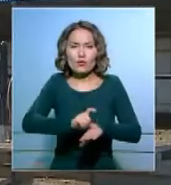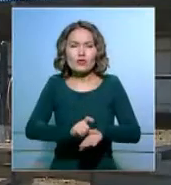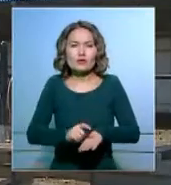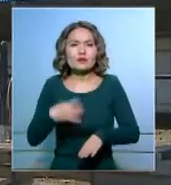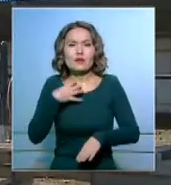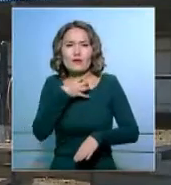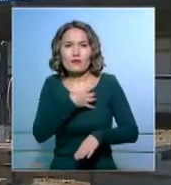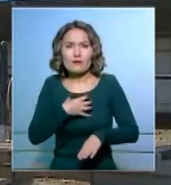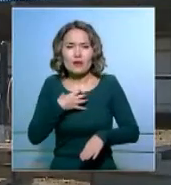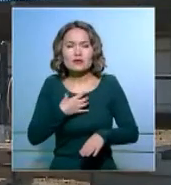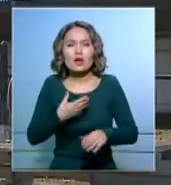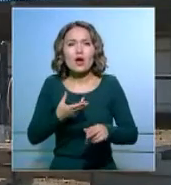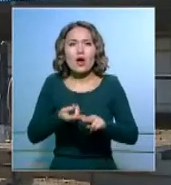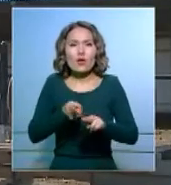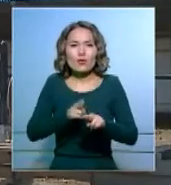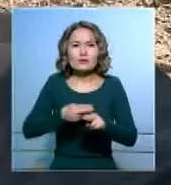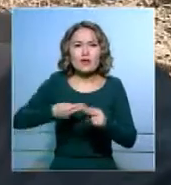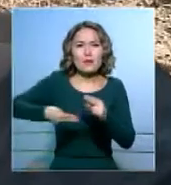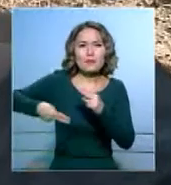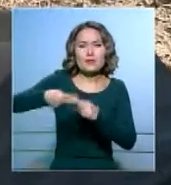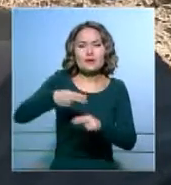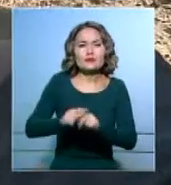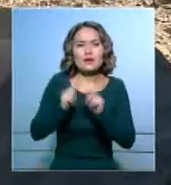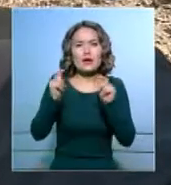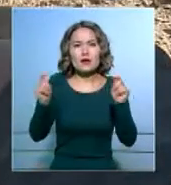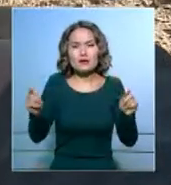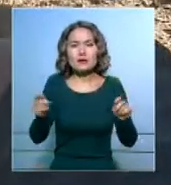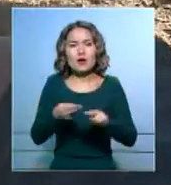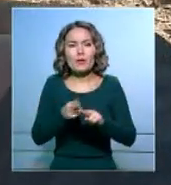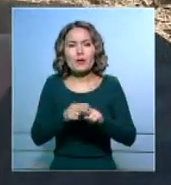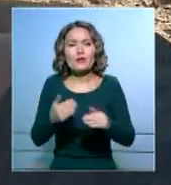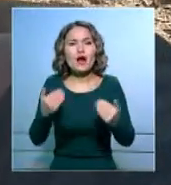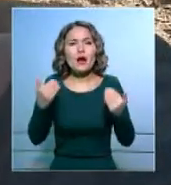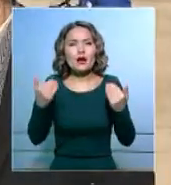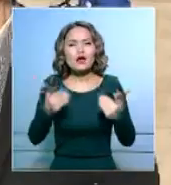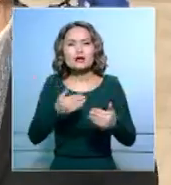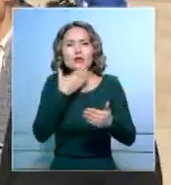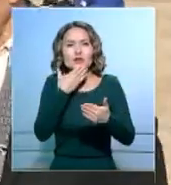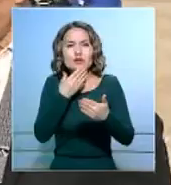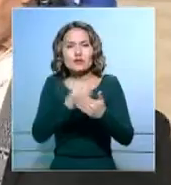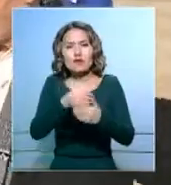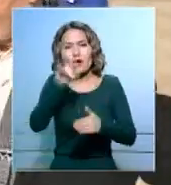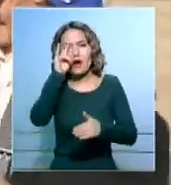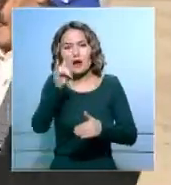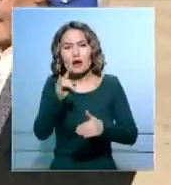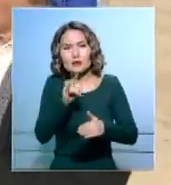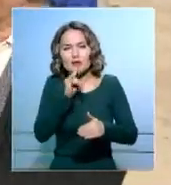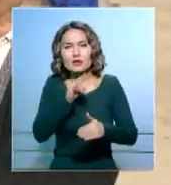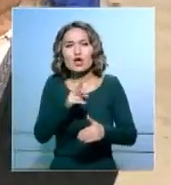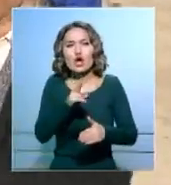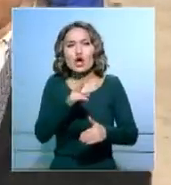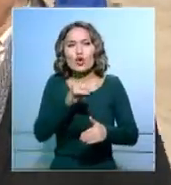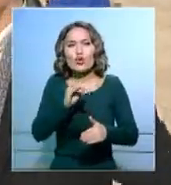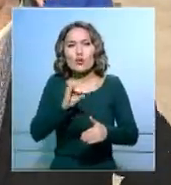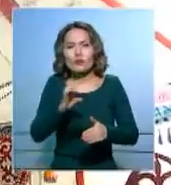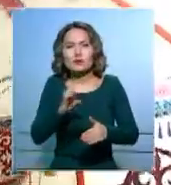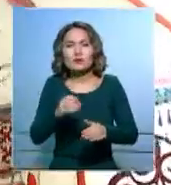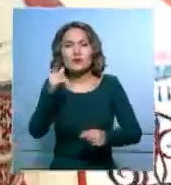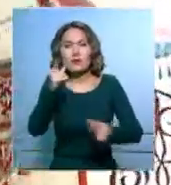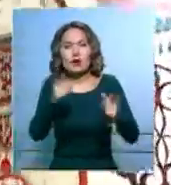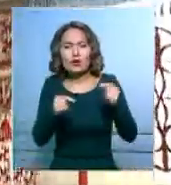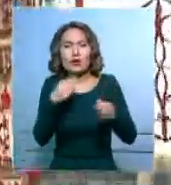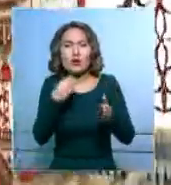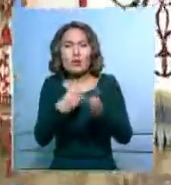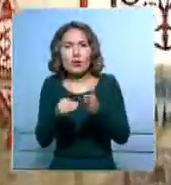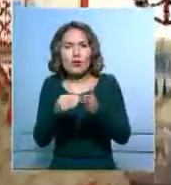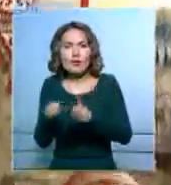сүтін ішу үшін алыстан ат артып жететіндер көп. Дертінің дауасын ұлттық сусынан іздеген жас пен кәрі таң сәріден кезекке тұрады.